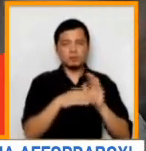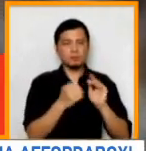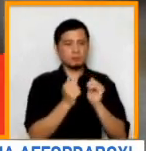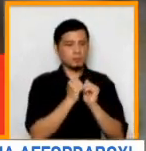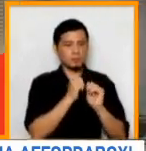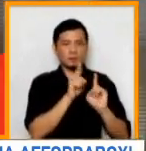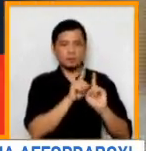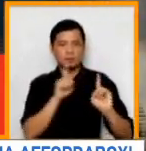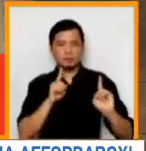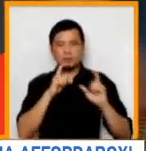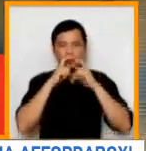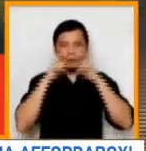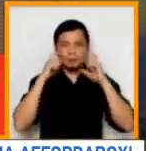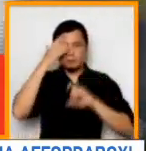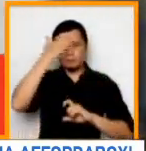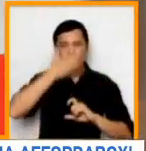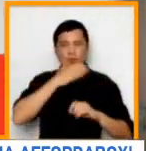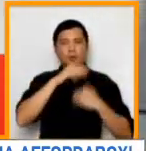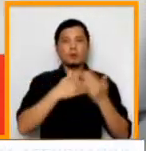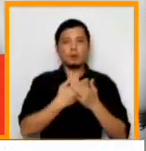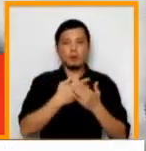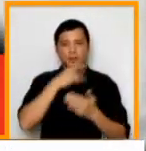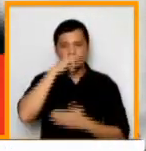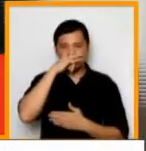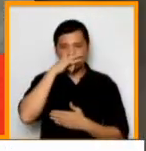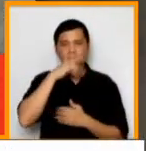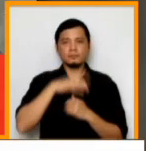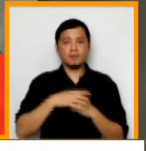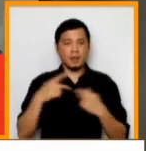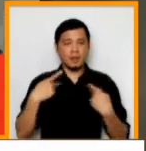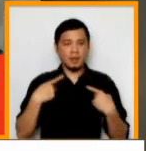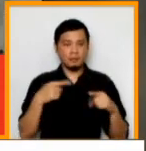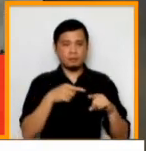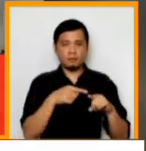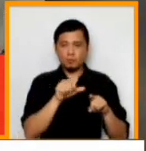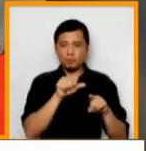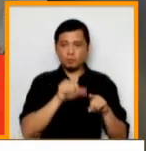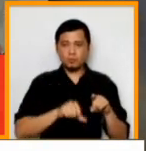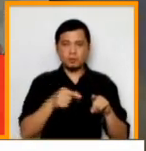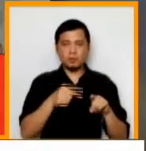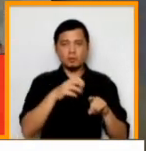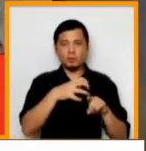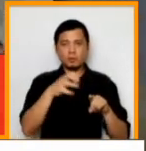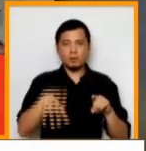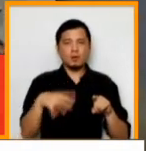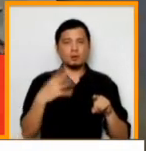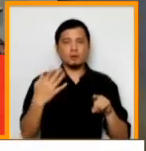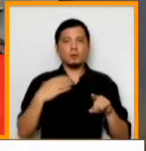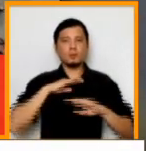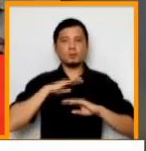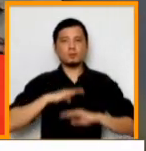bata, maliban na lang sa mismong operasyon para raw makahinga ng maluwag. Taon-taon isinasagawa ang